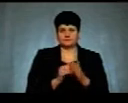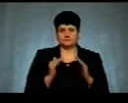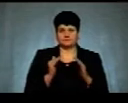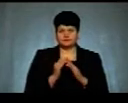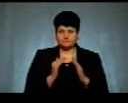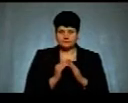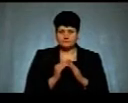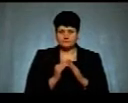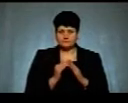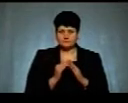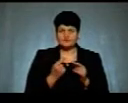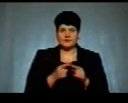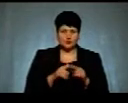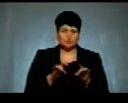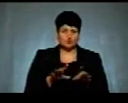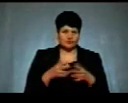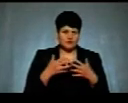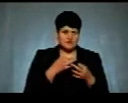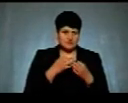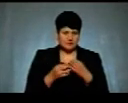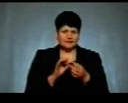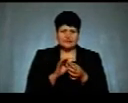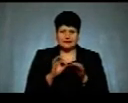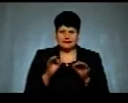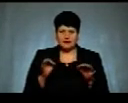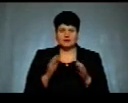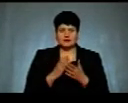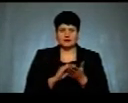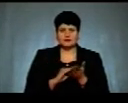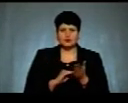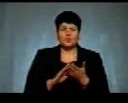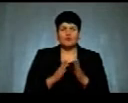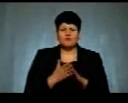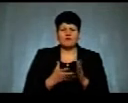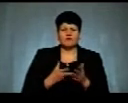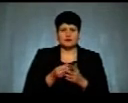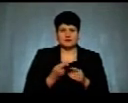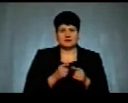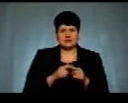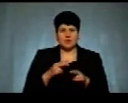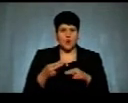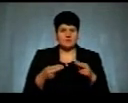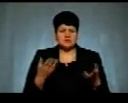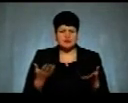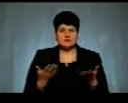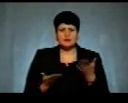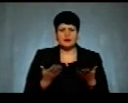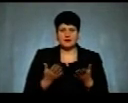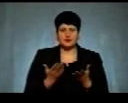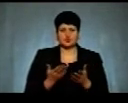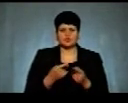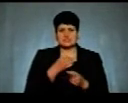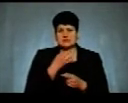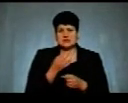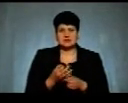назвав, детальніше обумовлені умови виплати цієї компенсації, але якщо